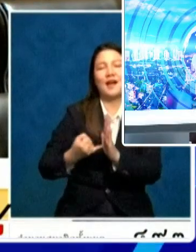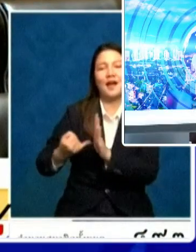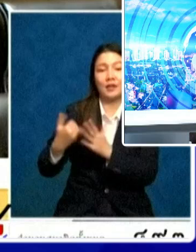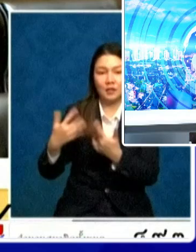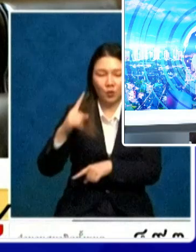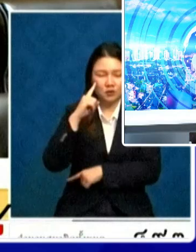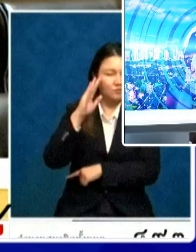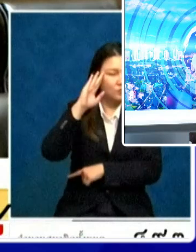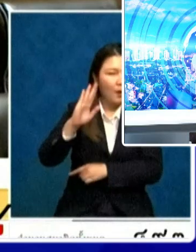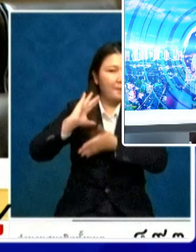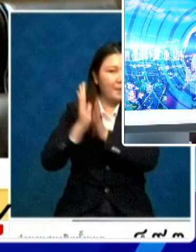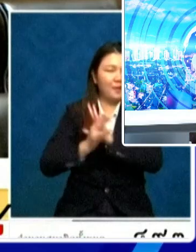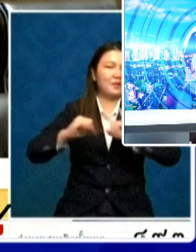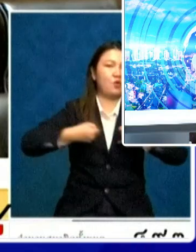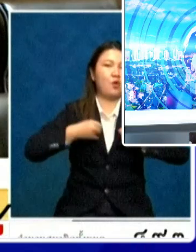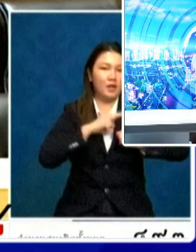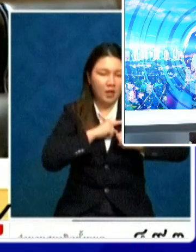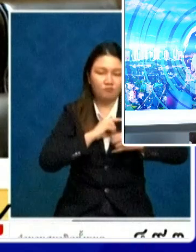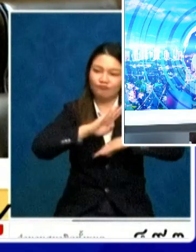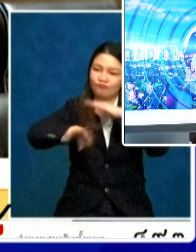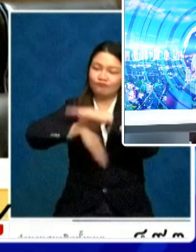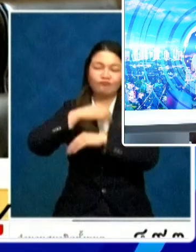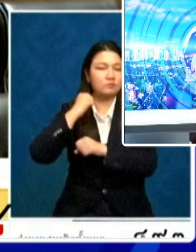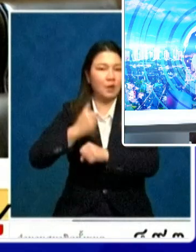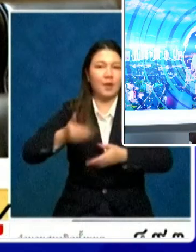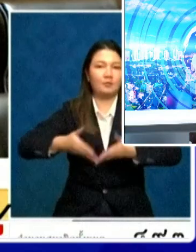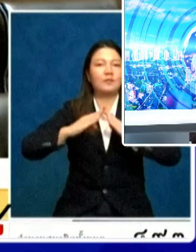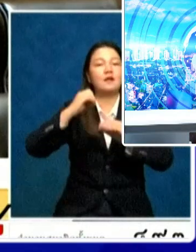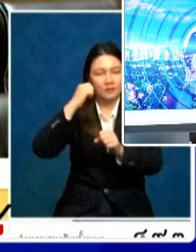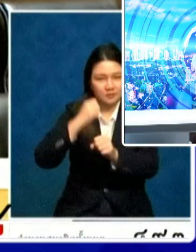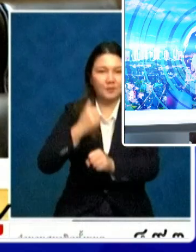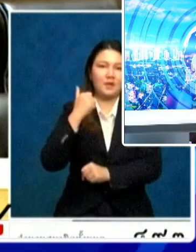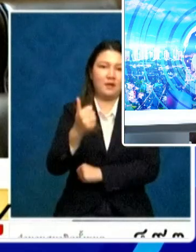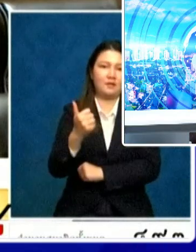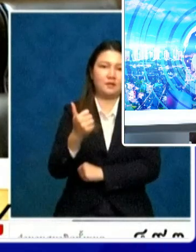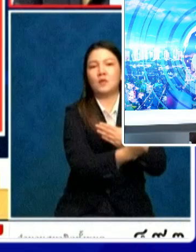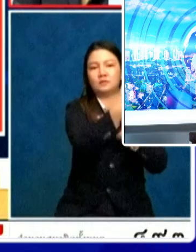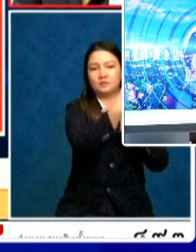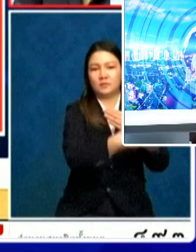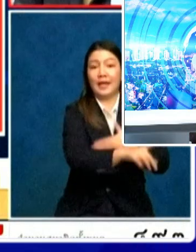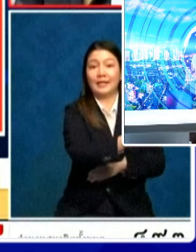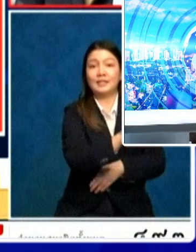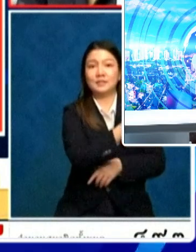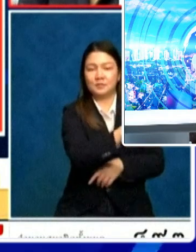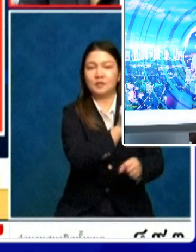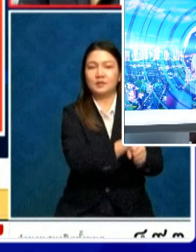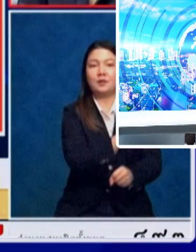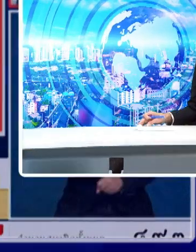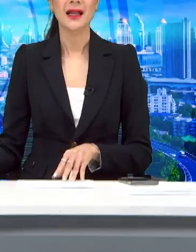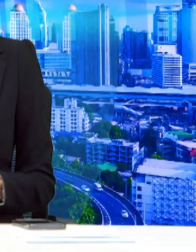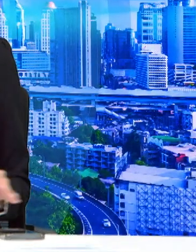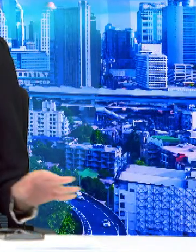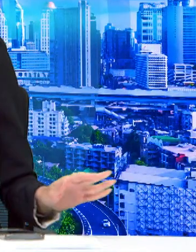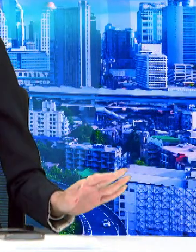การอภิปรายนะคะของคุณจิตติพจน์วิริยโรจน์ส.ส.บัญชีรายชื่อพรรคเพื่อไทยนะคะคุณผู้ชมคะนิวฟีดเดี๋ยวเราขอพักกันสักครู่นะคะช่วงหน้